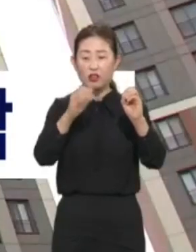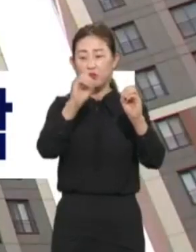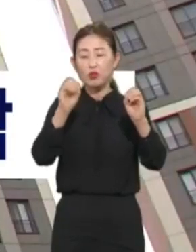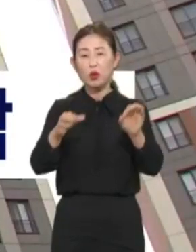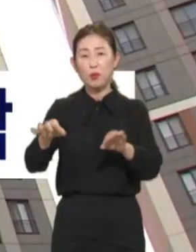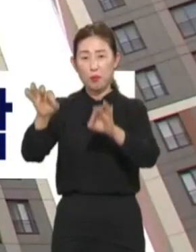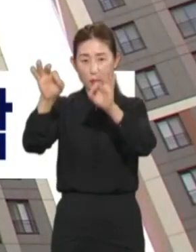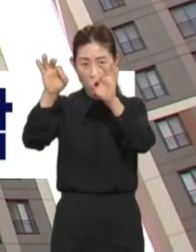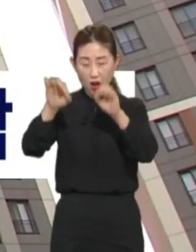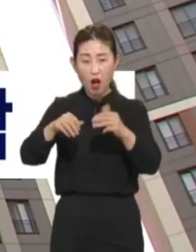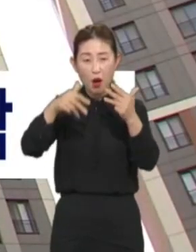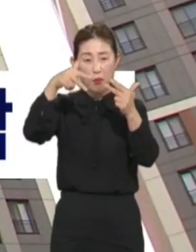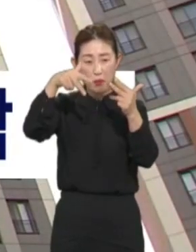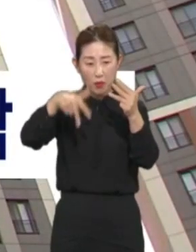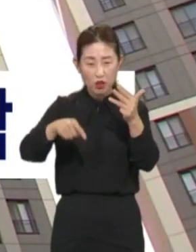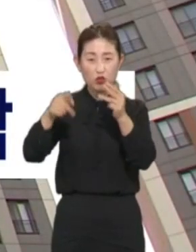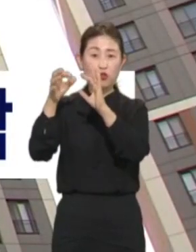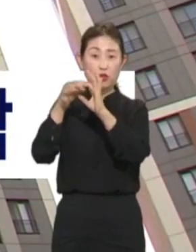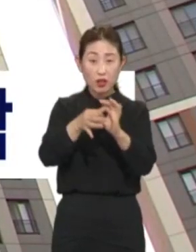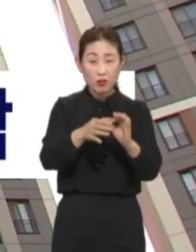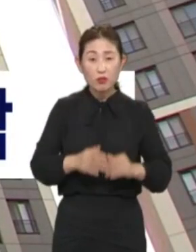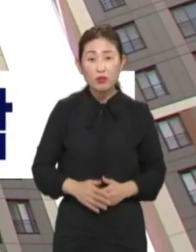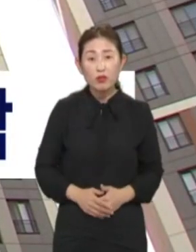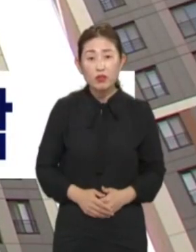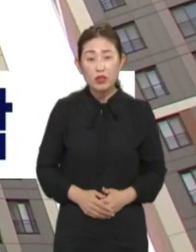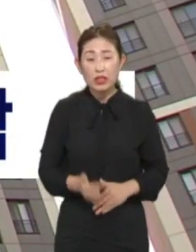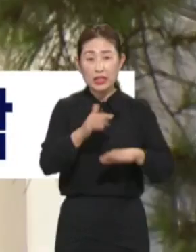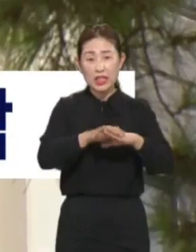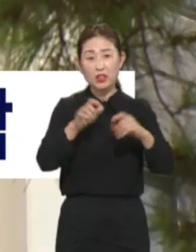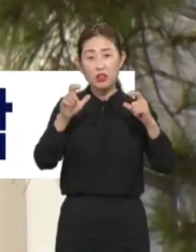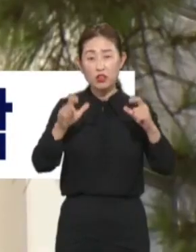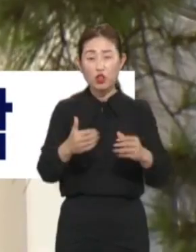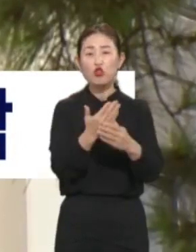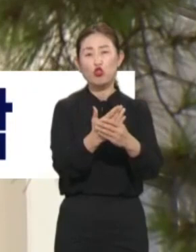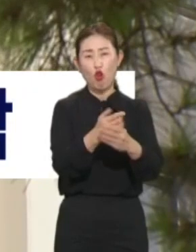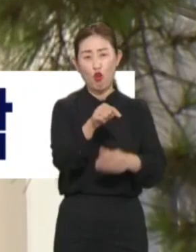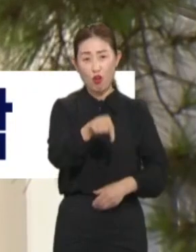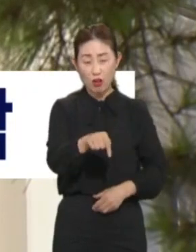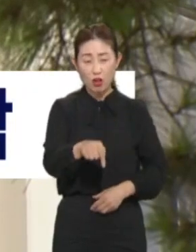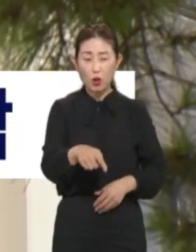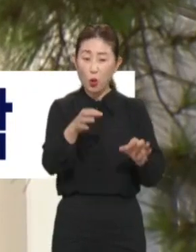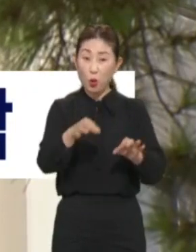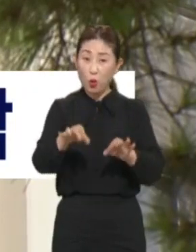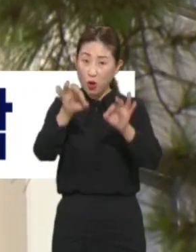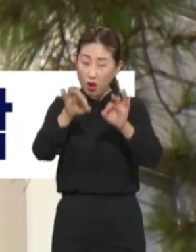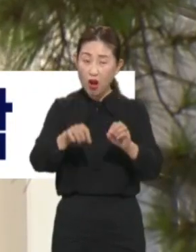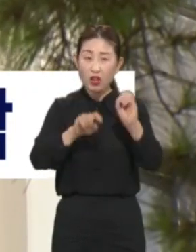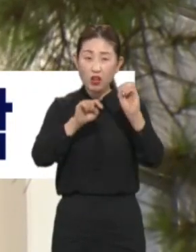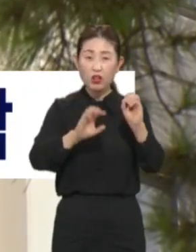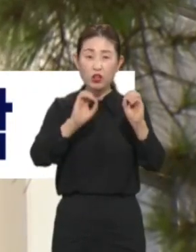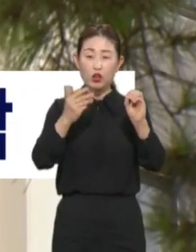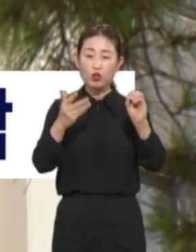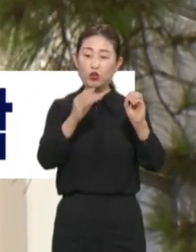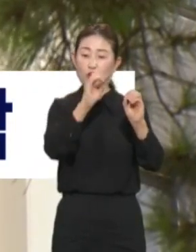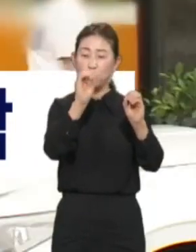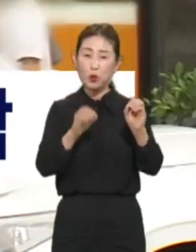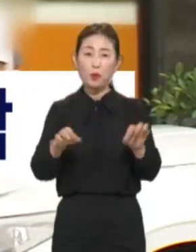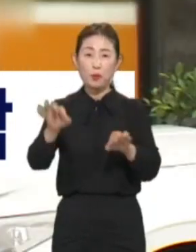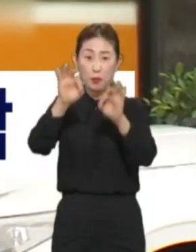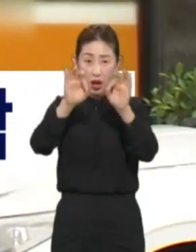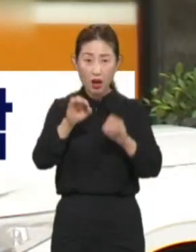상승에 8주 연속 상승세를 유지했으며 대전도 유성구를 중심으로 오름세가 이어지며 0.09%